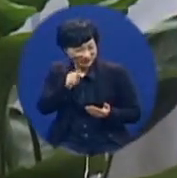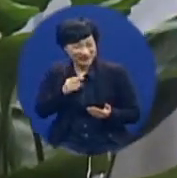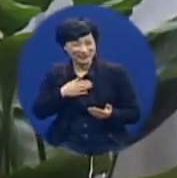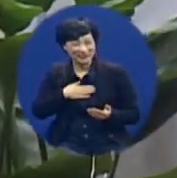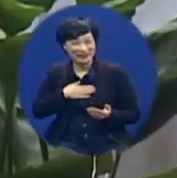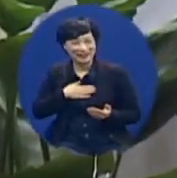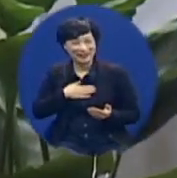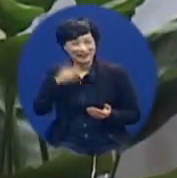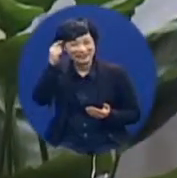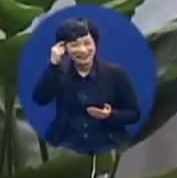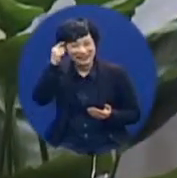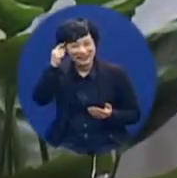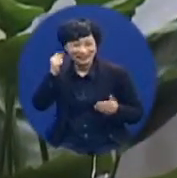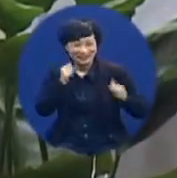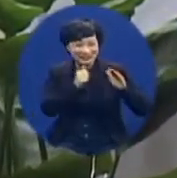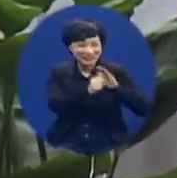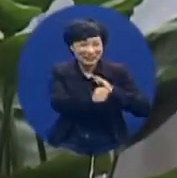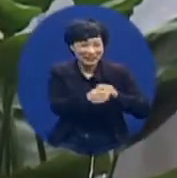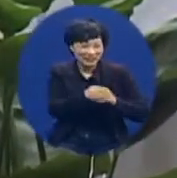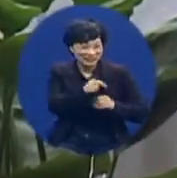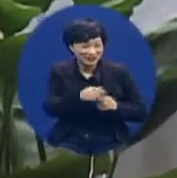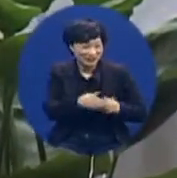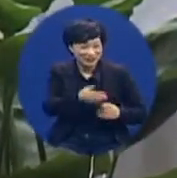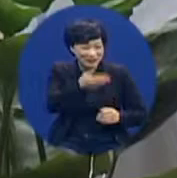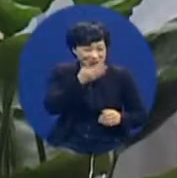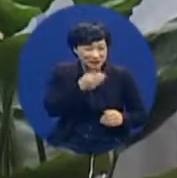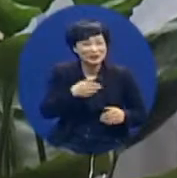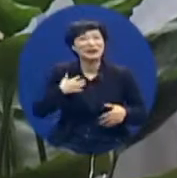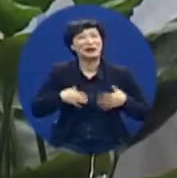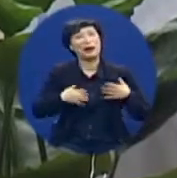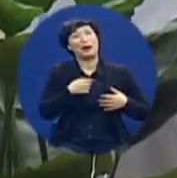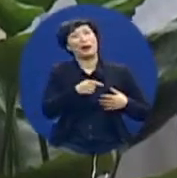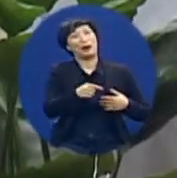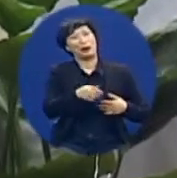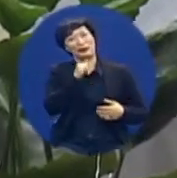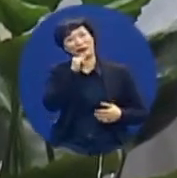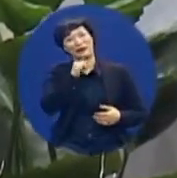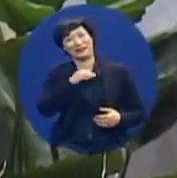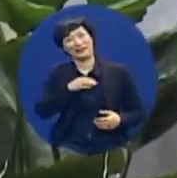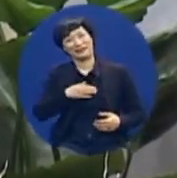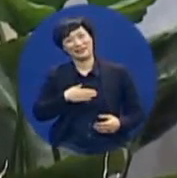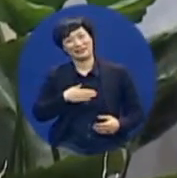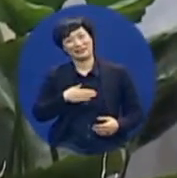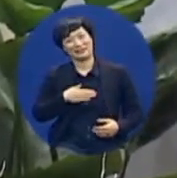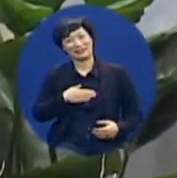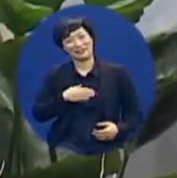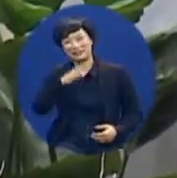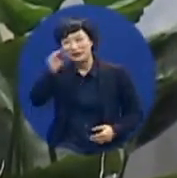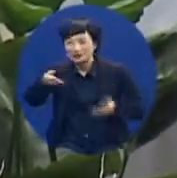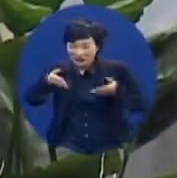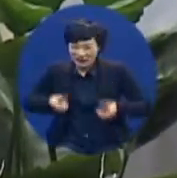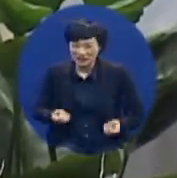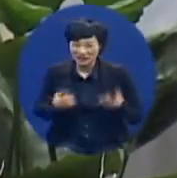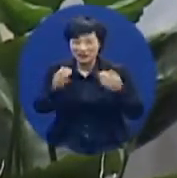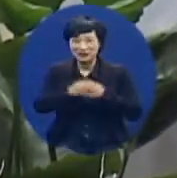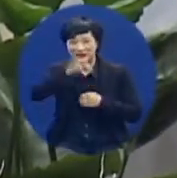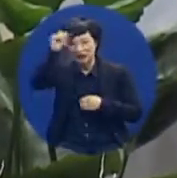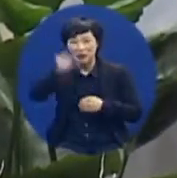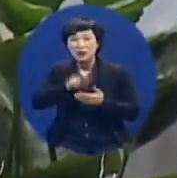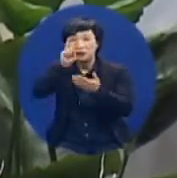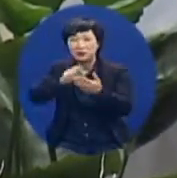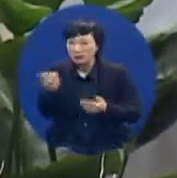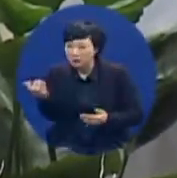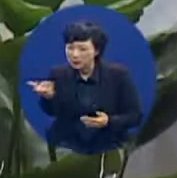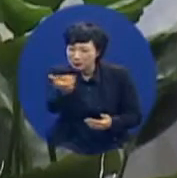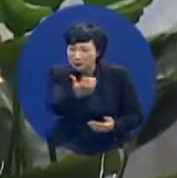팥죽 한거를 얻어 먹는 그 재미라는 것은 그래서 캐 성탄절 새벽 속을 얼마나 기다리는지